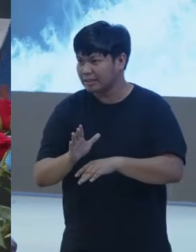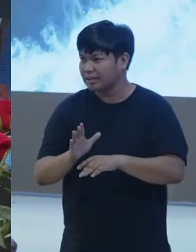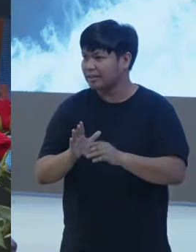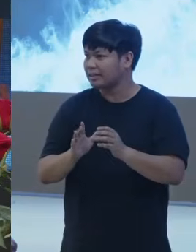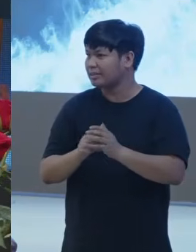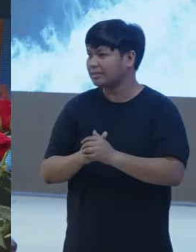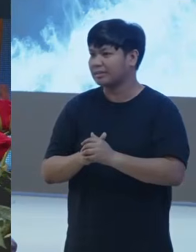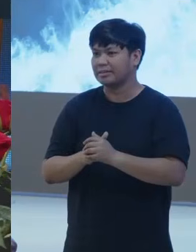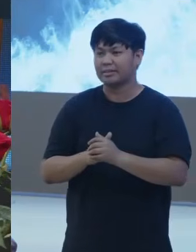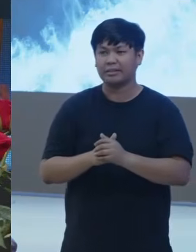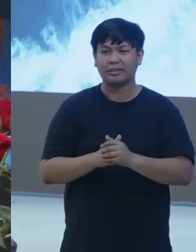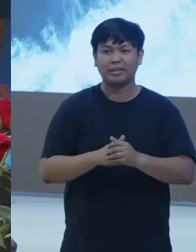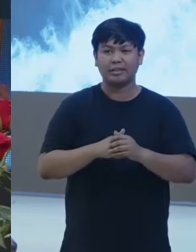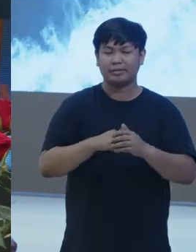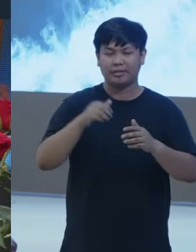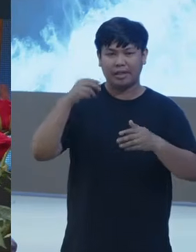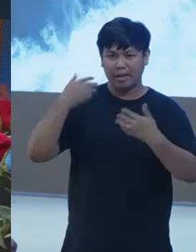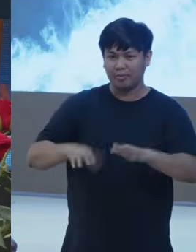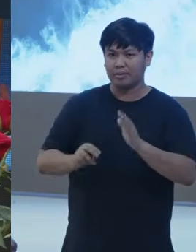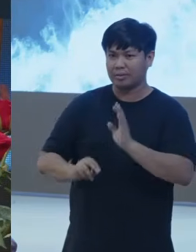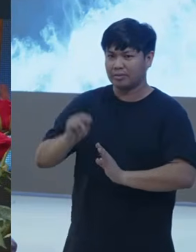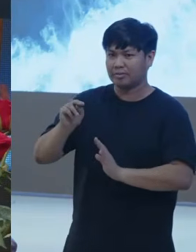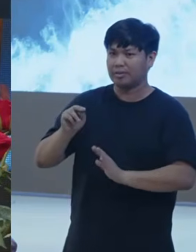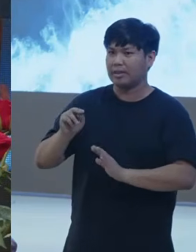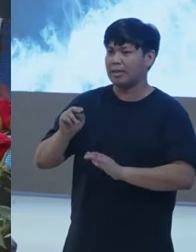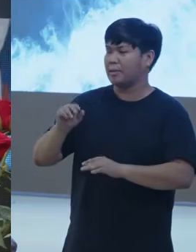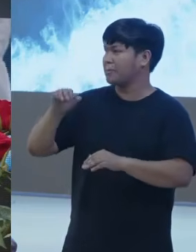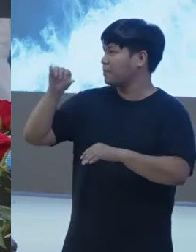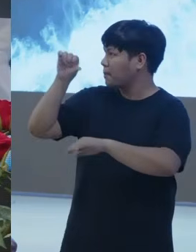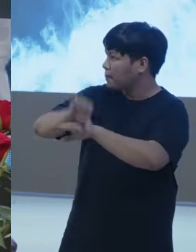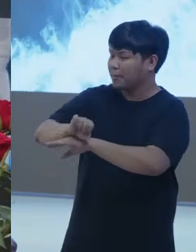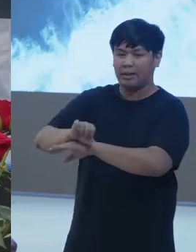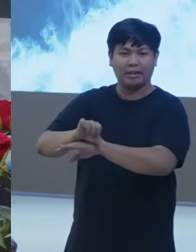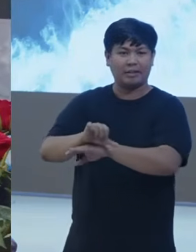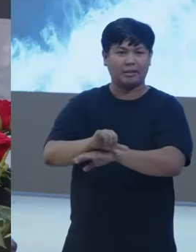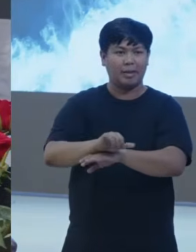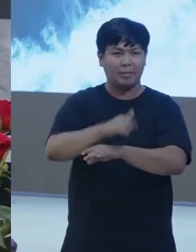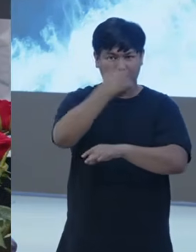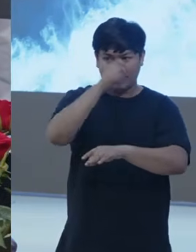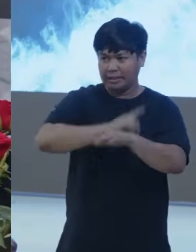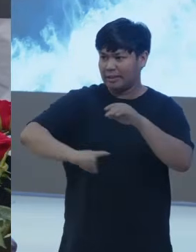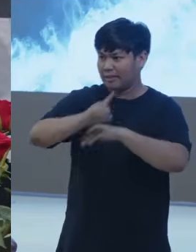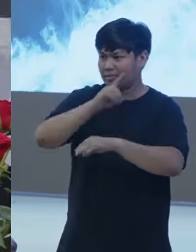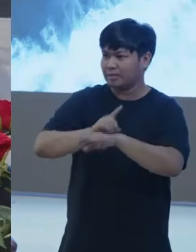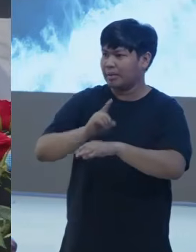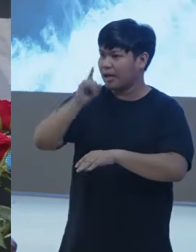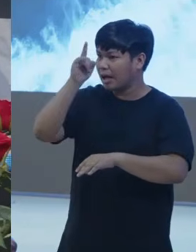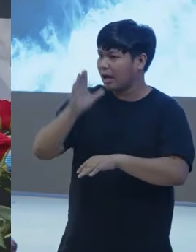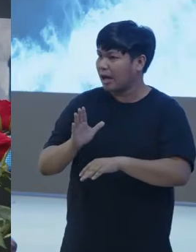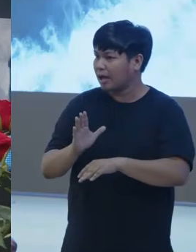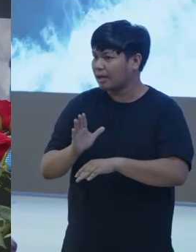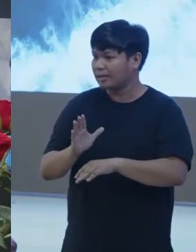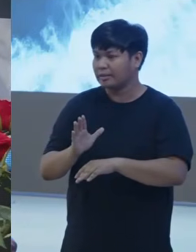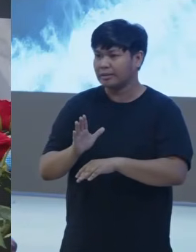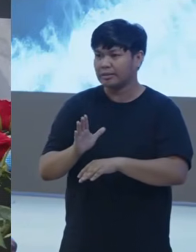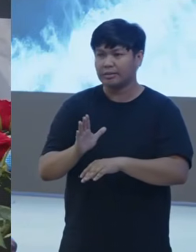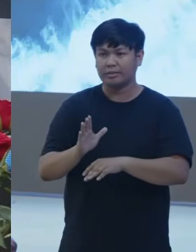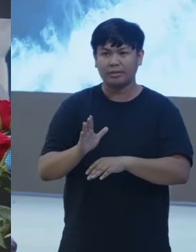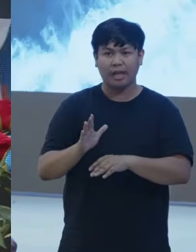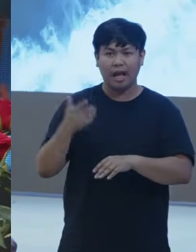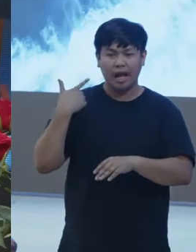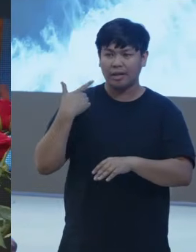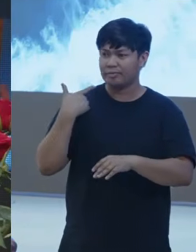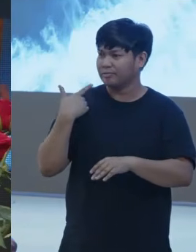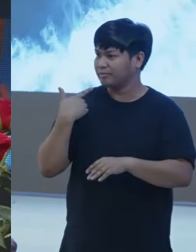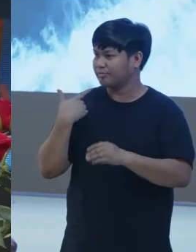and Nineveh shall be overthrown. Repent, for the kingdom of God is at hand. So